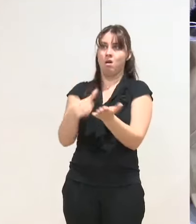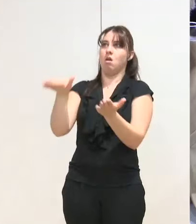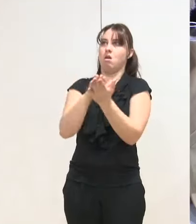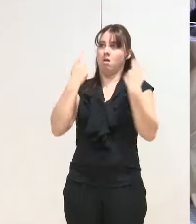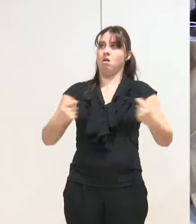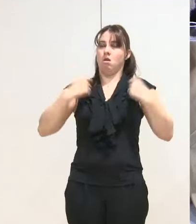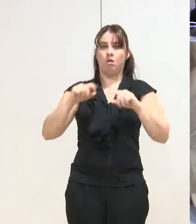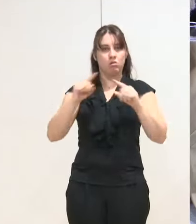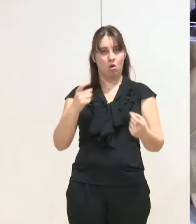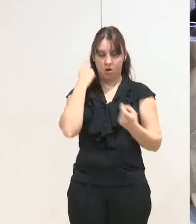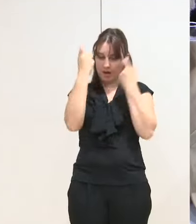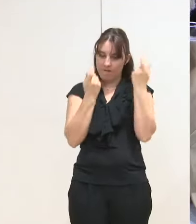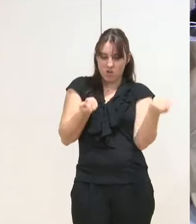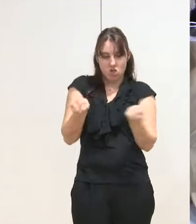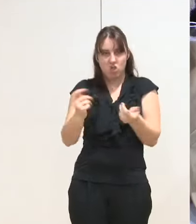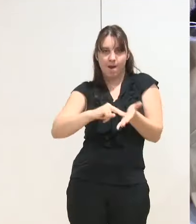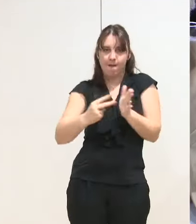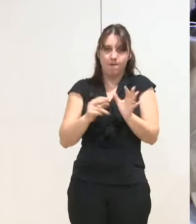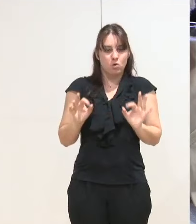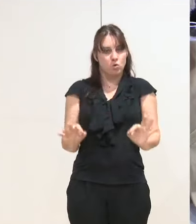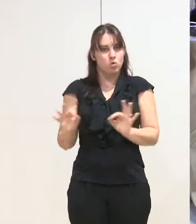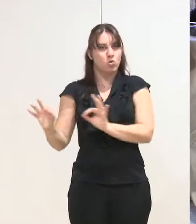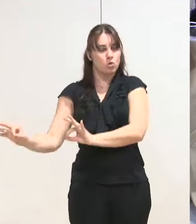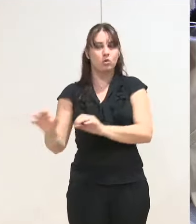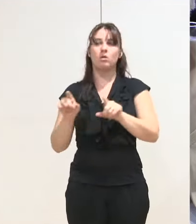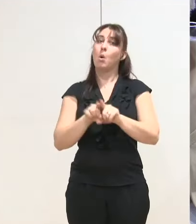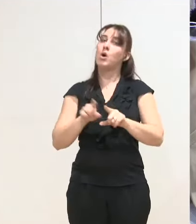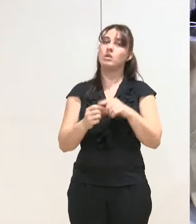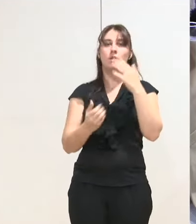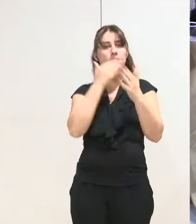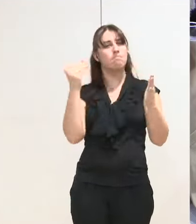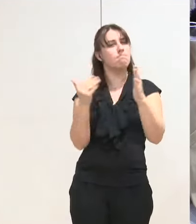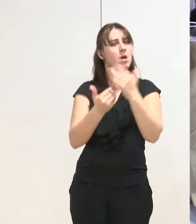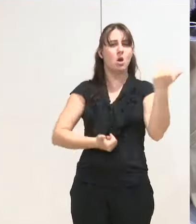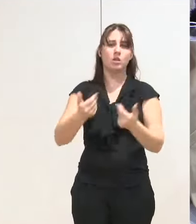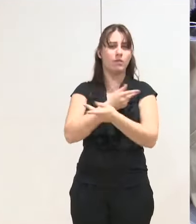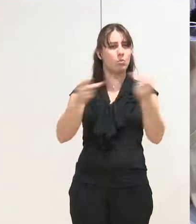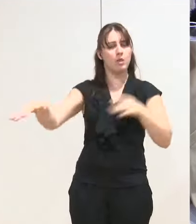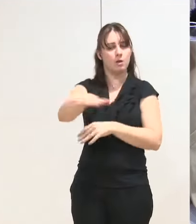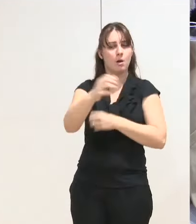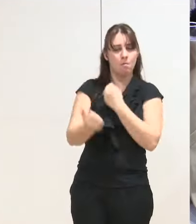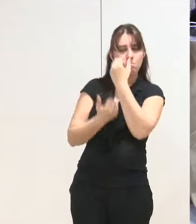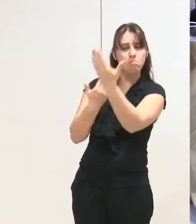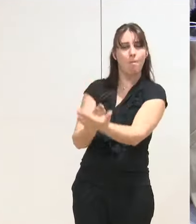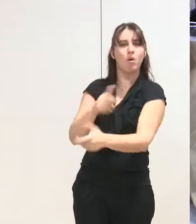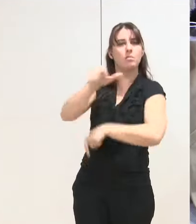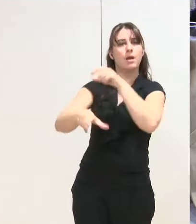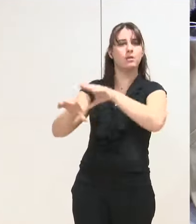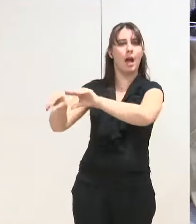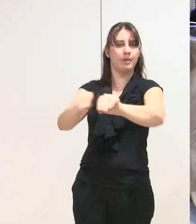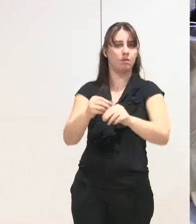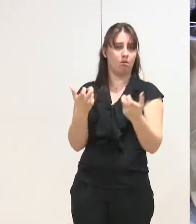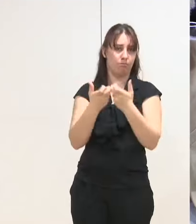public mais aussi de proposer un meilleur service public aux habitants par exemple en terme d'équité sur le